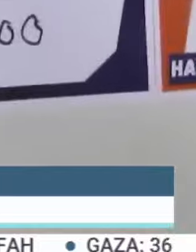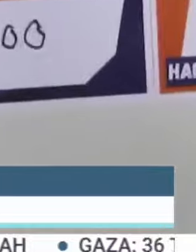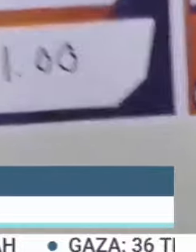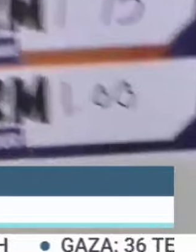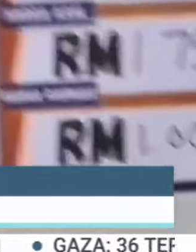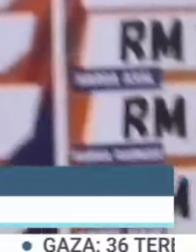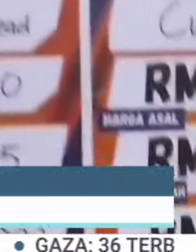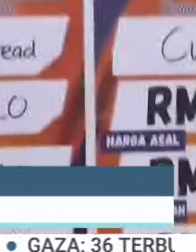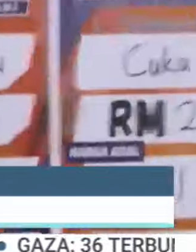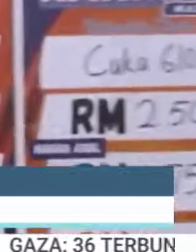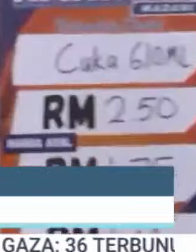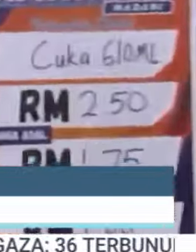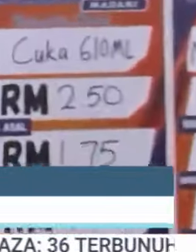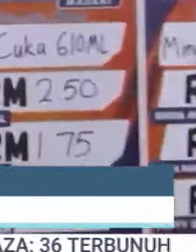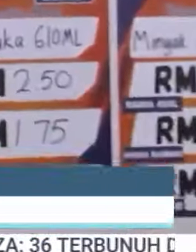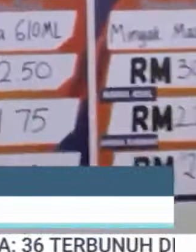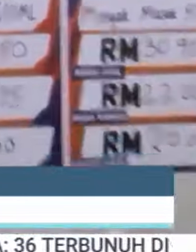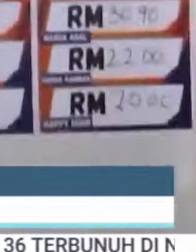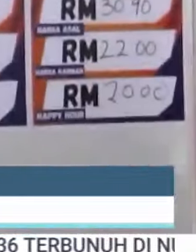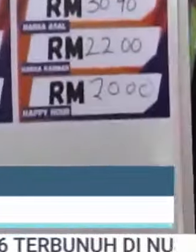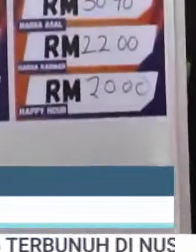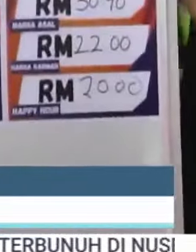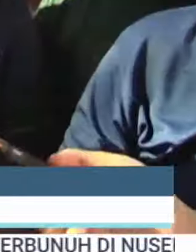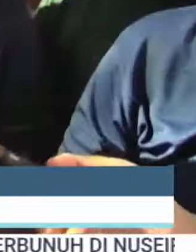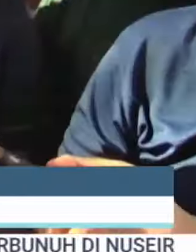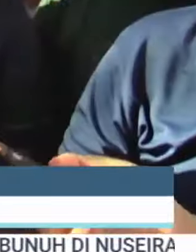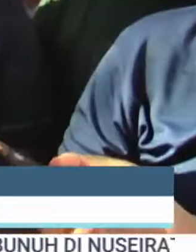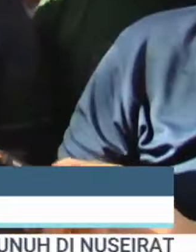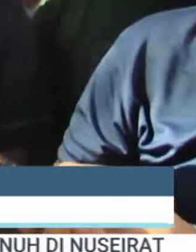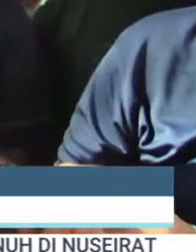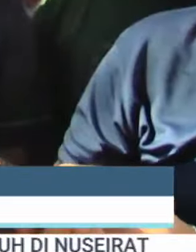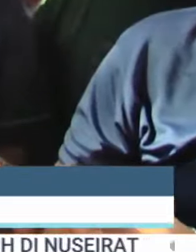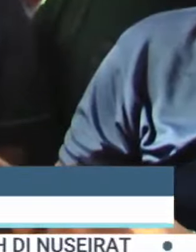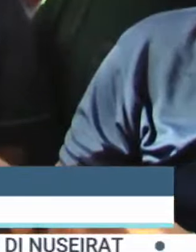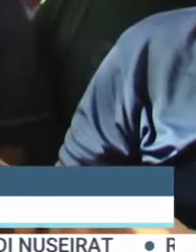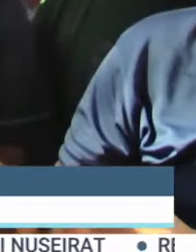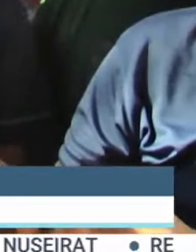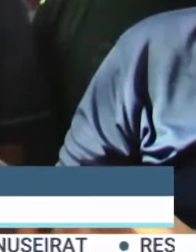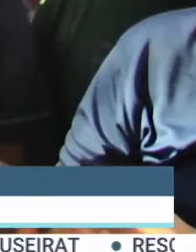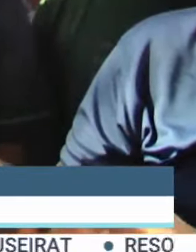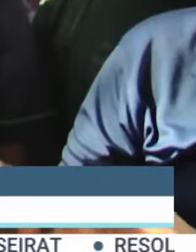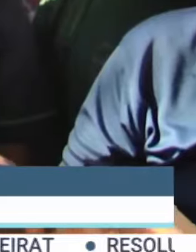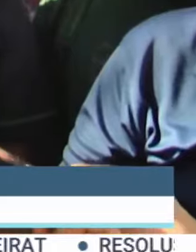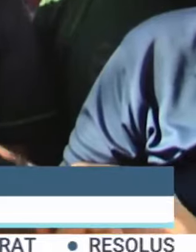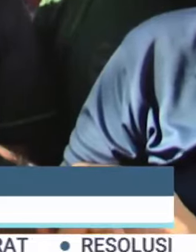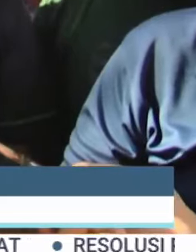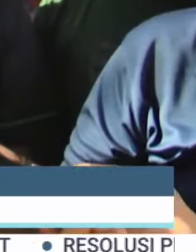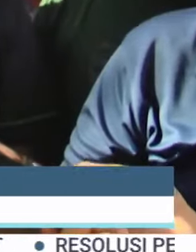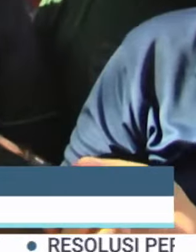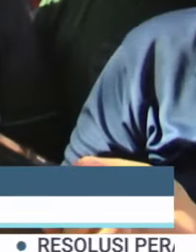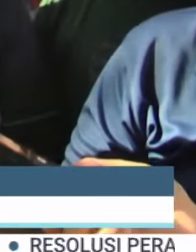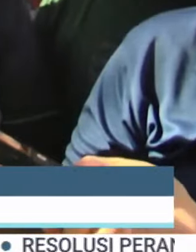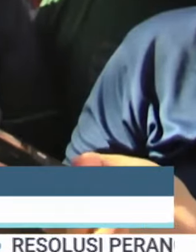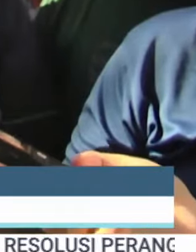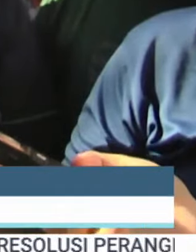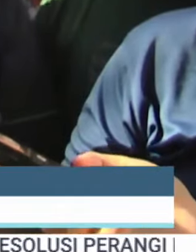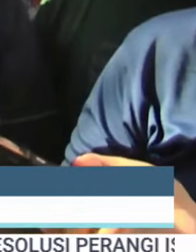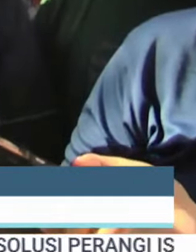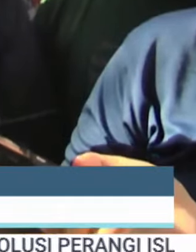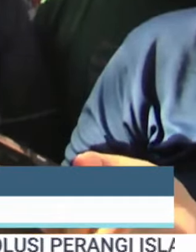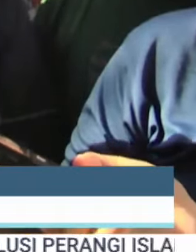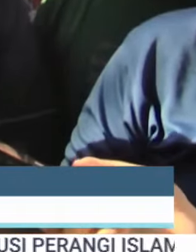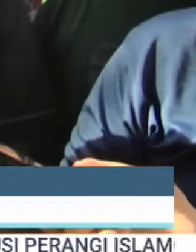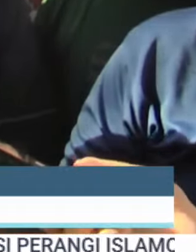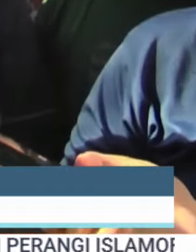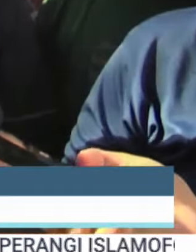lebih 6500 premis diperiksa dan 226 aduan diterima